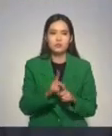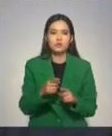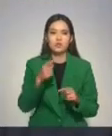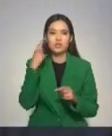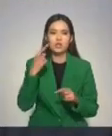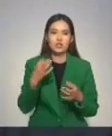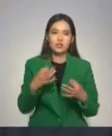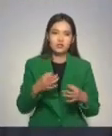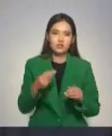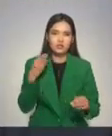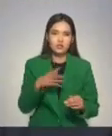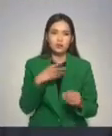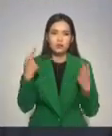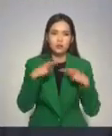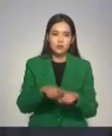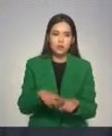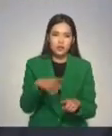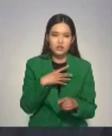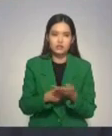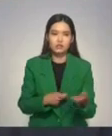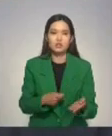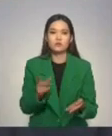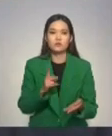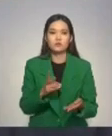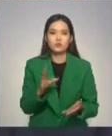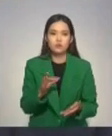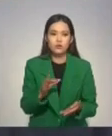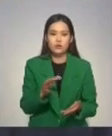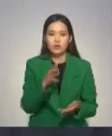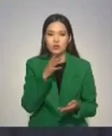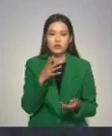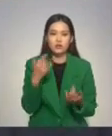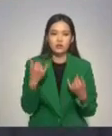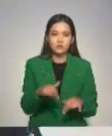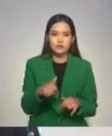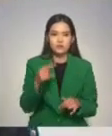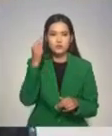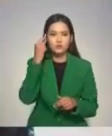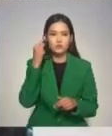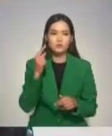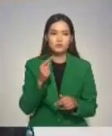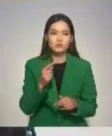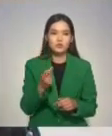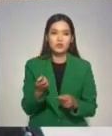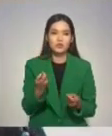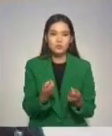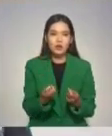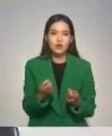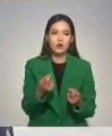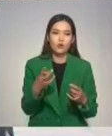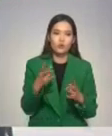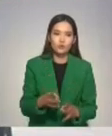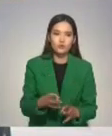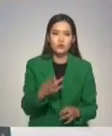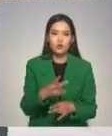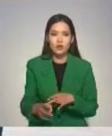там реабилитацию психологическую и так далее. Но обо мне, кстати, никто не подумал. Маленький моральный ущерб в сравнении